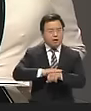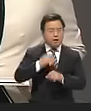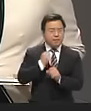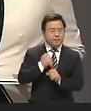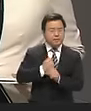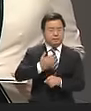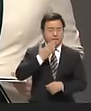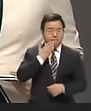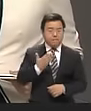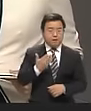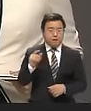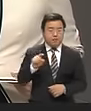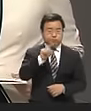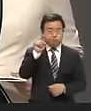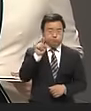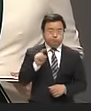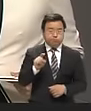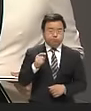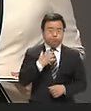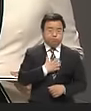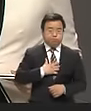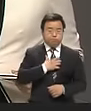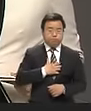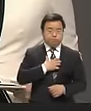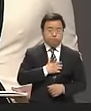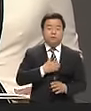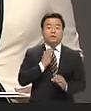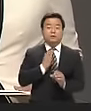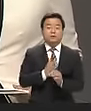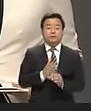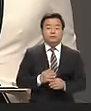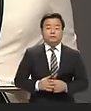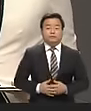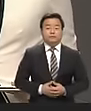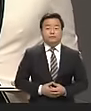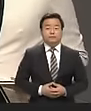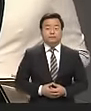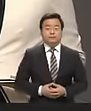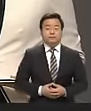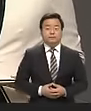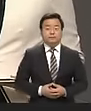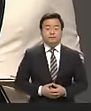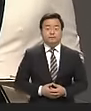있을지에 대해선 여전히 우려의 목소리가 높습니다 EBS 뉴스 이영입니다